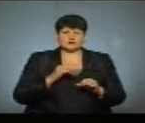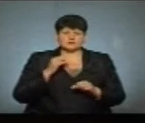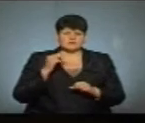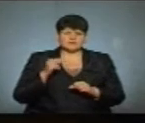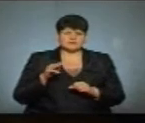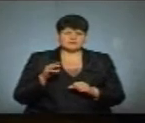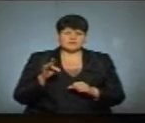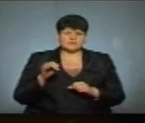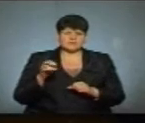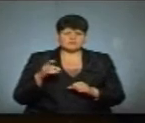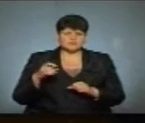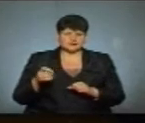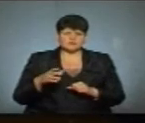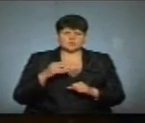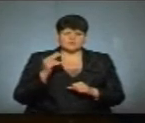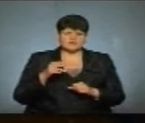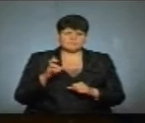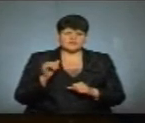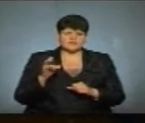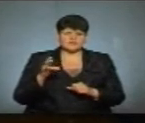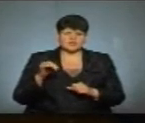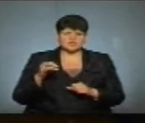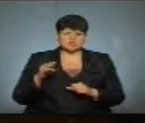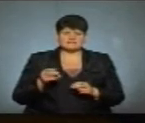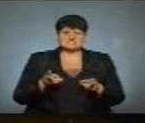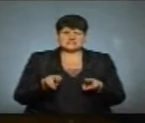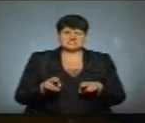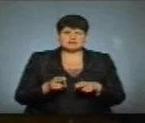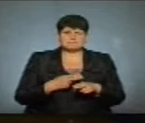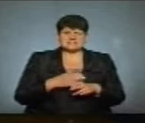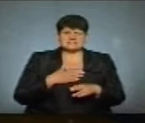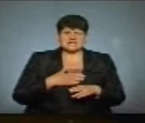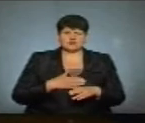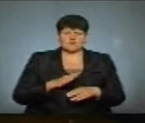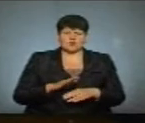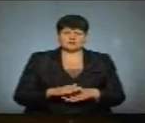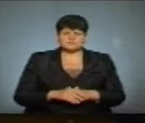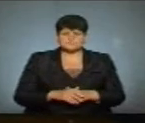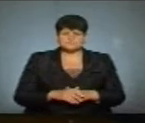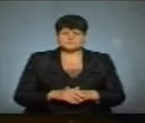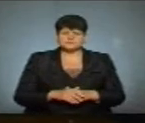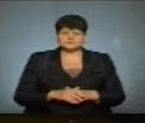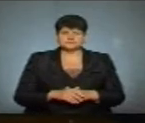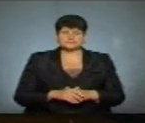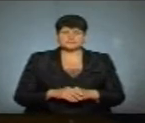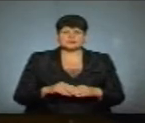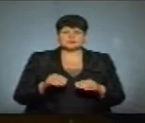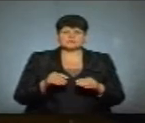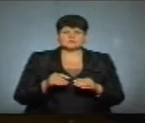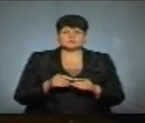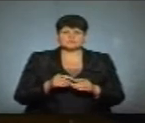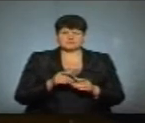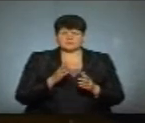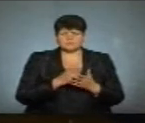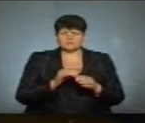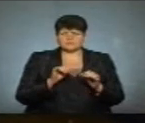Терендека, адвоката Твердоплів та обвинувачення Білішевича залишити без задоволення. Ухвала може бути оскаржена безпосередньо до суду касаційної інстанції протягом 3